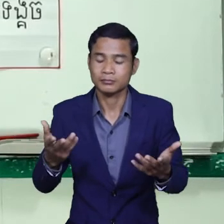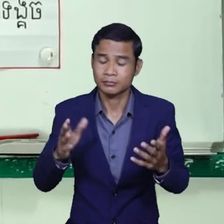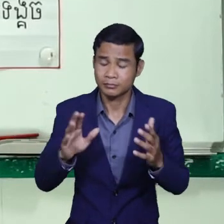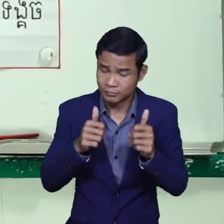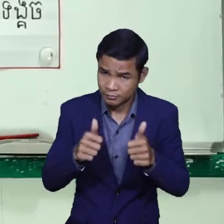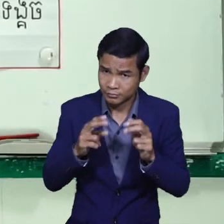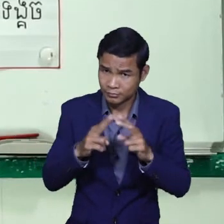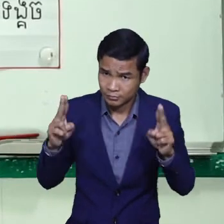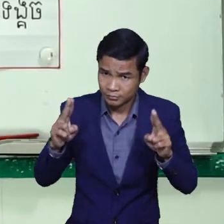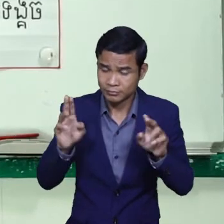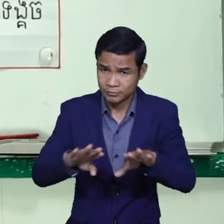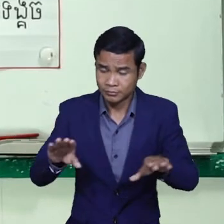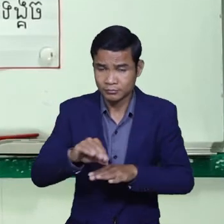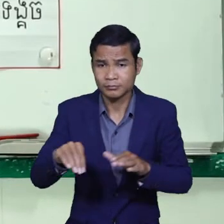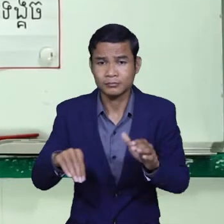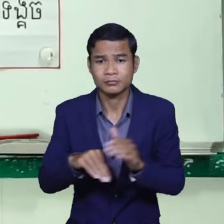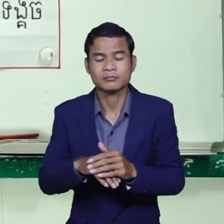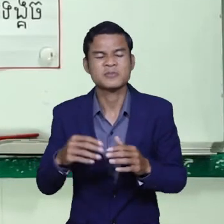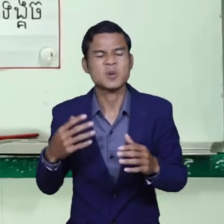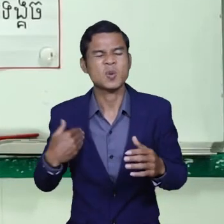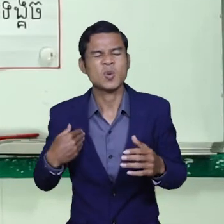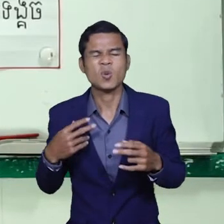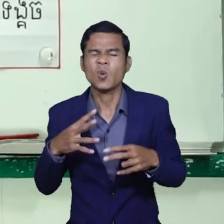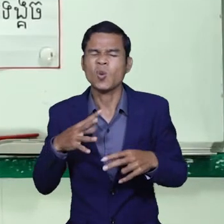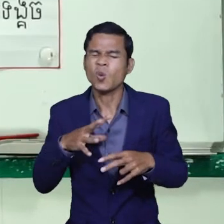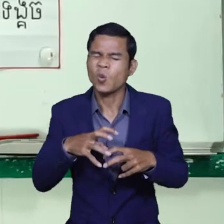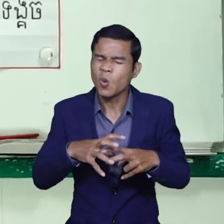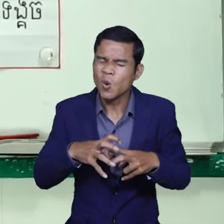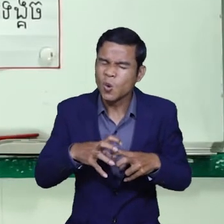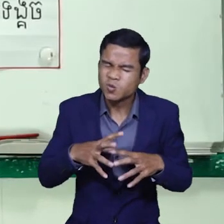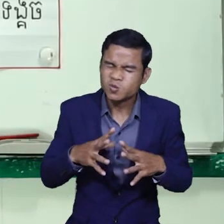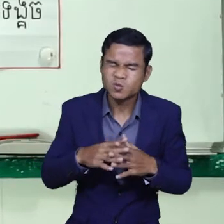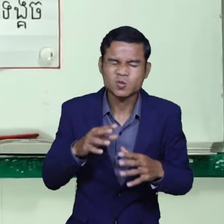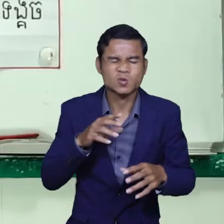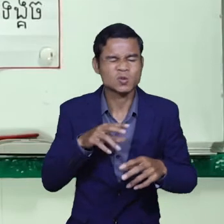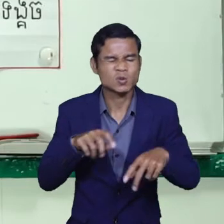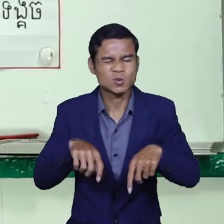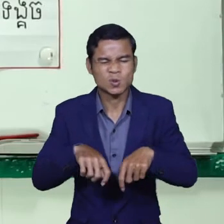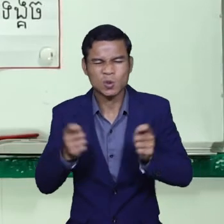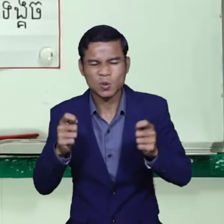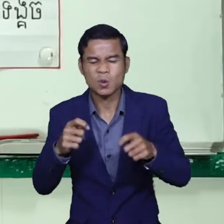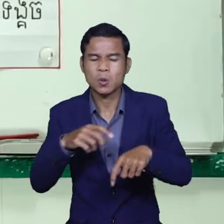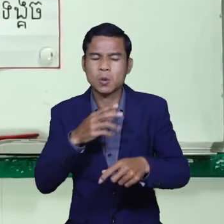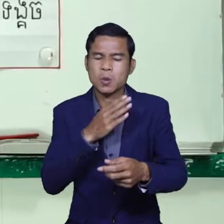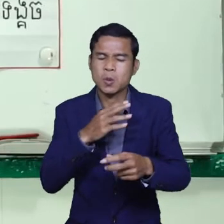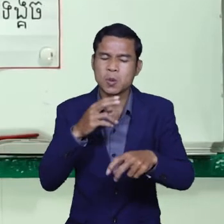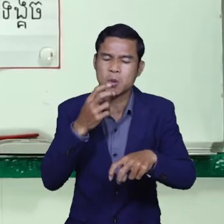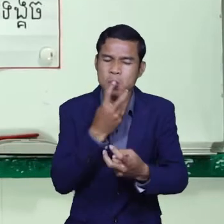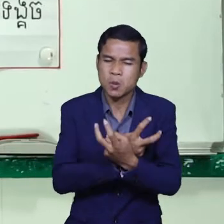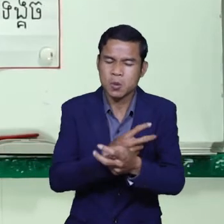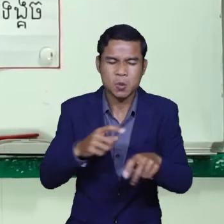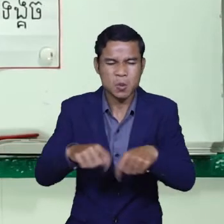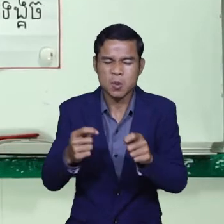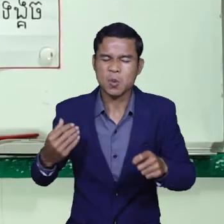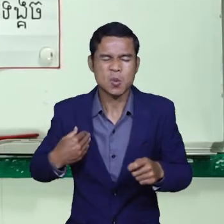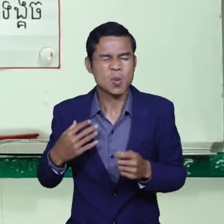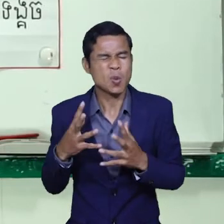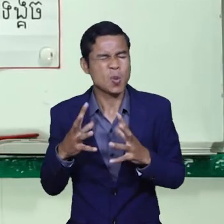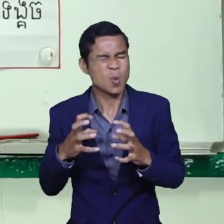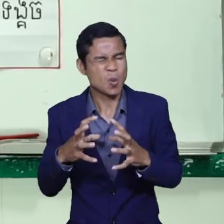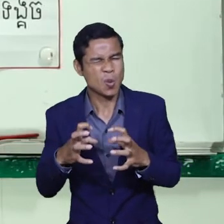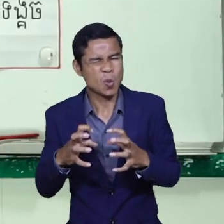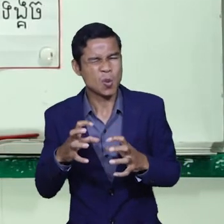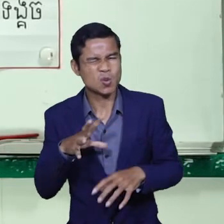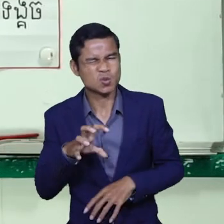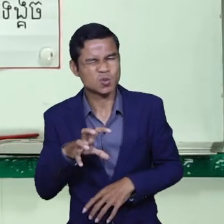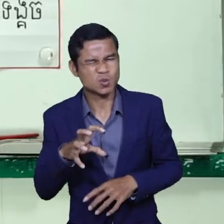ổn là con chà cứ thưa vợ dương chư chạp nó còn nữa chẳng cam na ta miên ca bạ cho ông nập này nằm mũi cứ thưa vợ dương cha chư chạp chà miên là